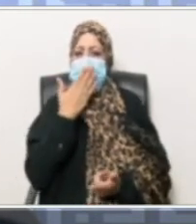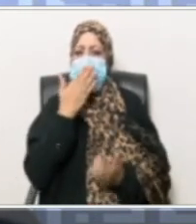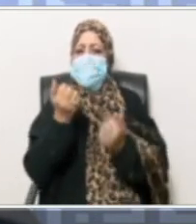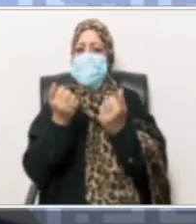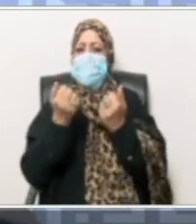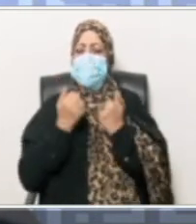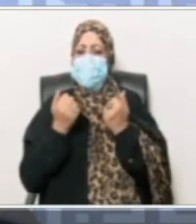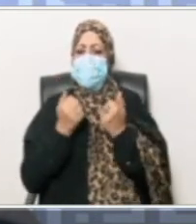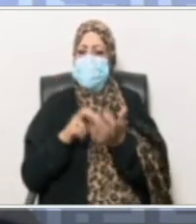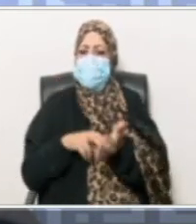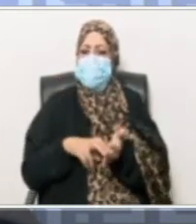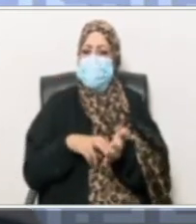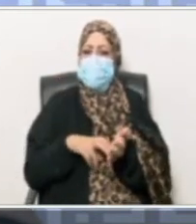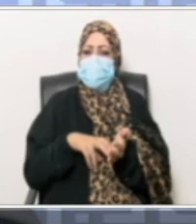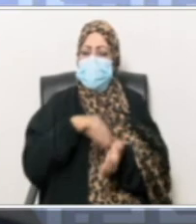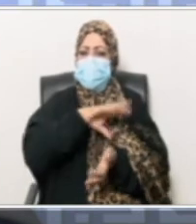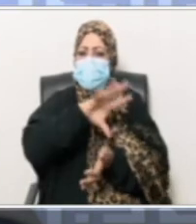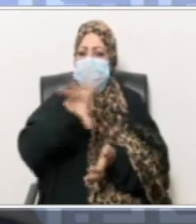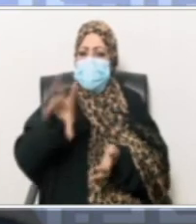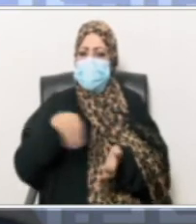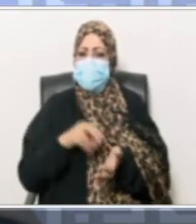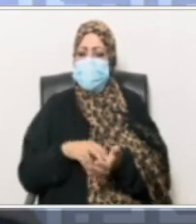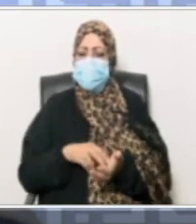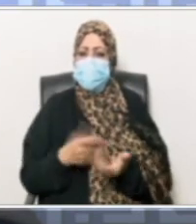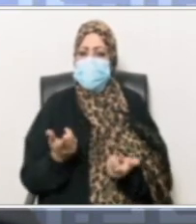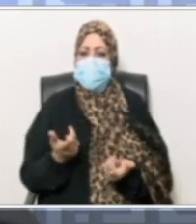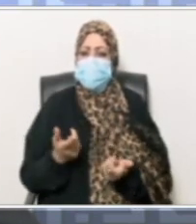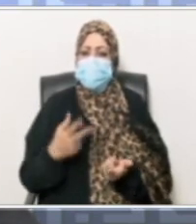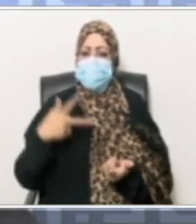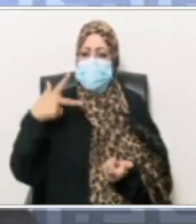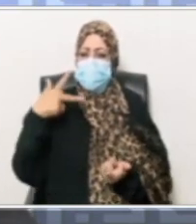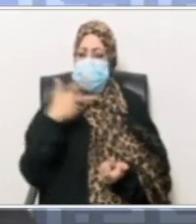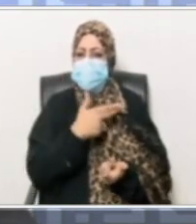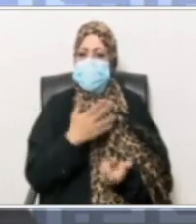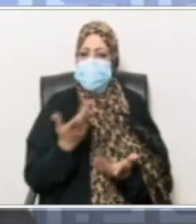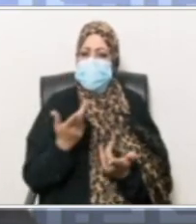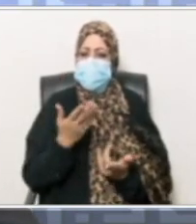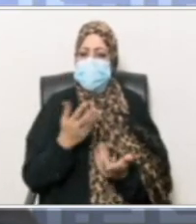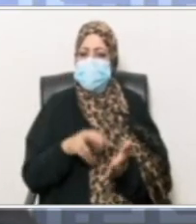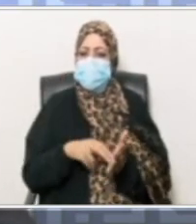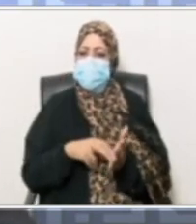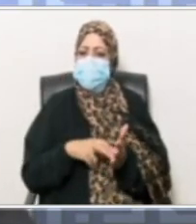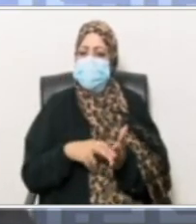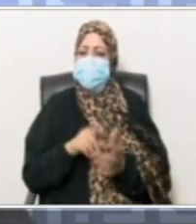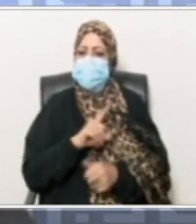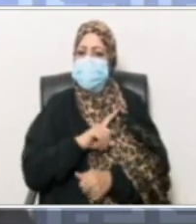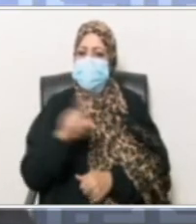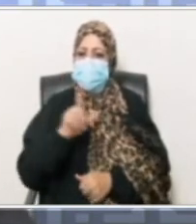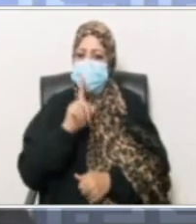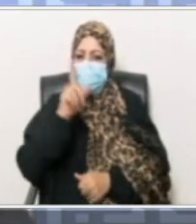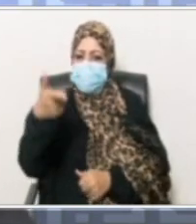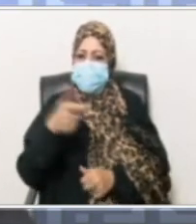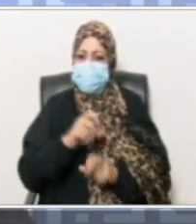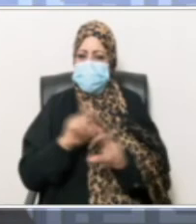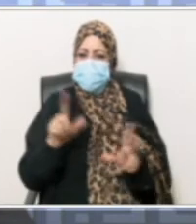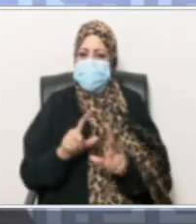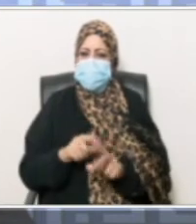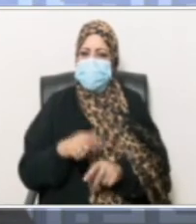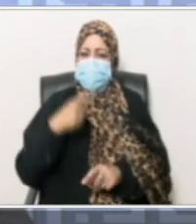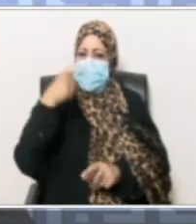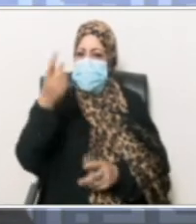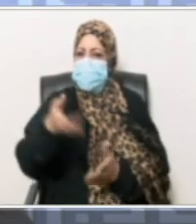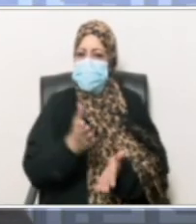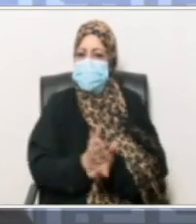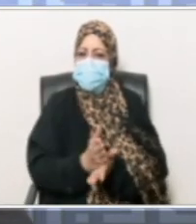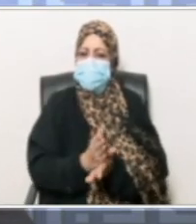لأن ألسنتهم لا تستطيع أن تصدع بالحق. أكلوا الحرام، الذي يأكل الحرام لا يستطيع أن